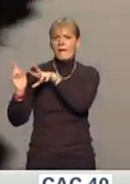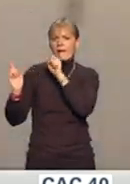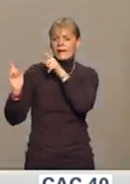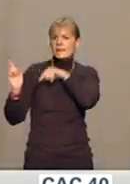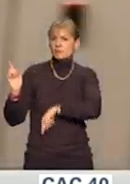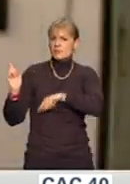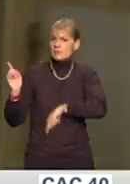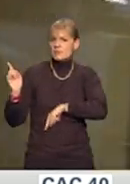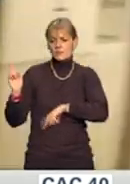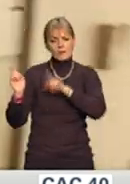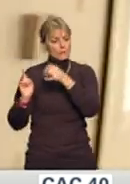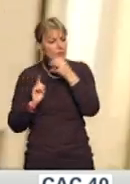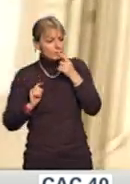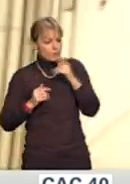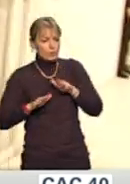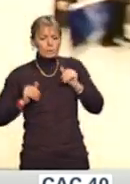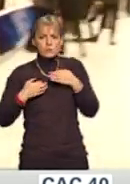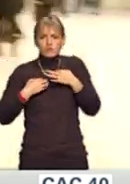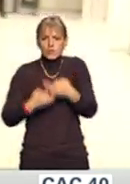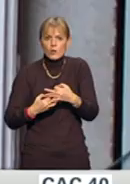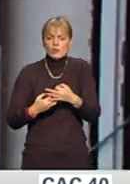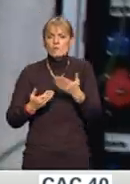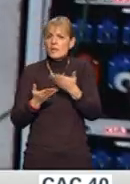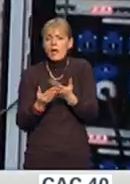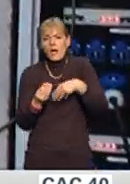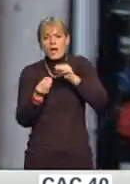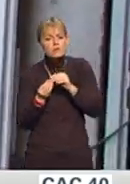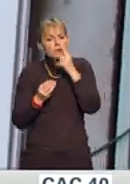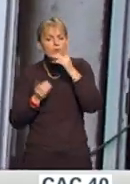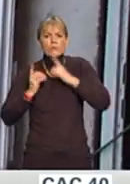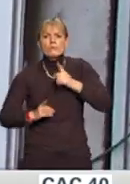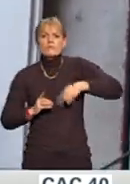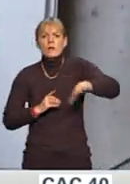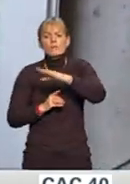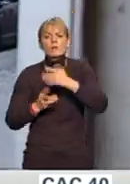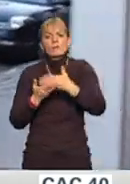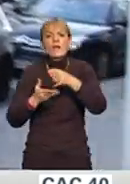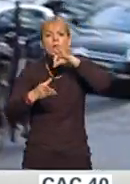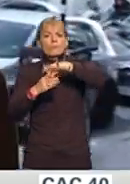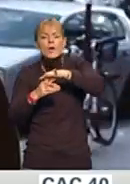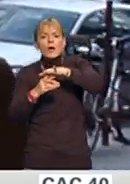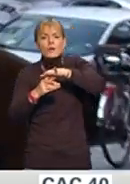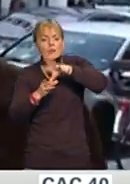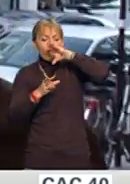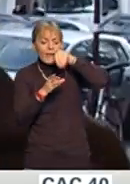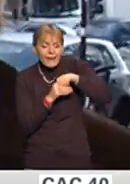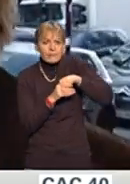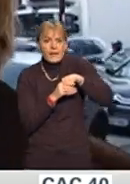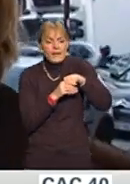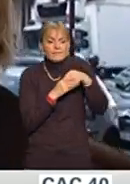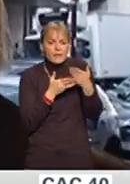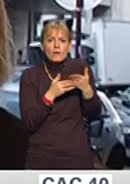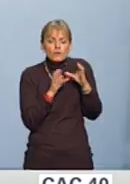aligné. Il lui a également répété que selon lui, les parlementaires ne sont pas légitimes pour voter sur une question interne au parti et que ce